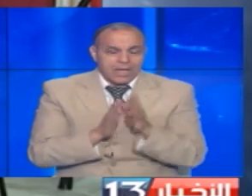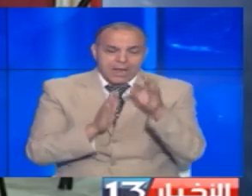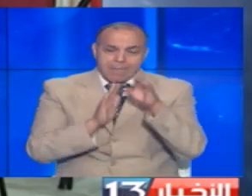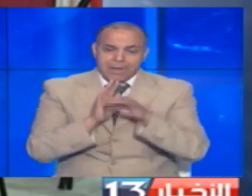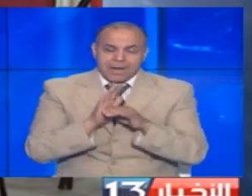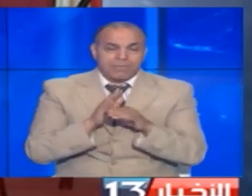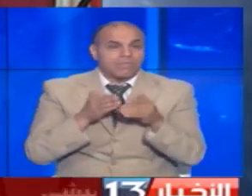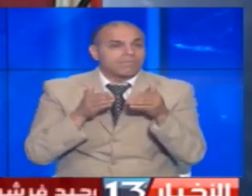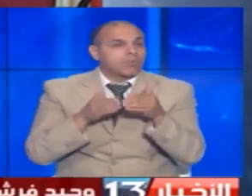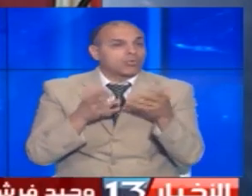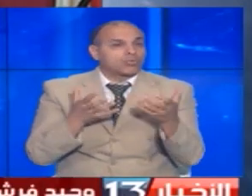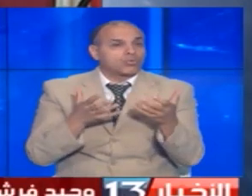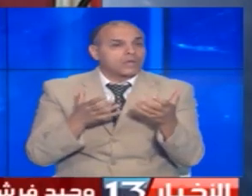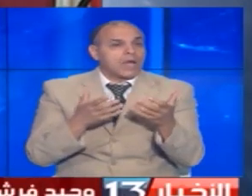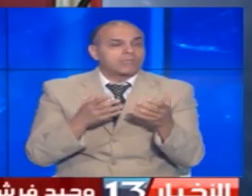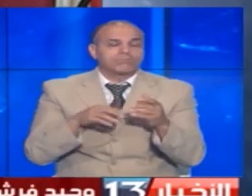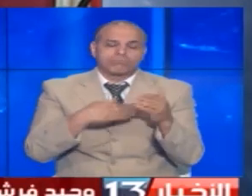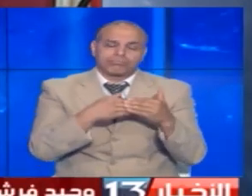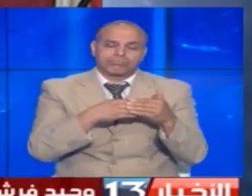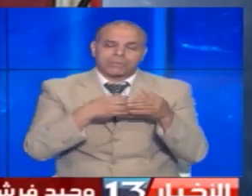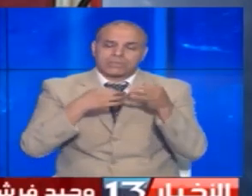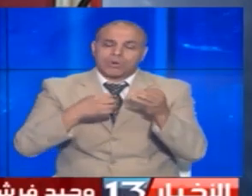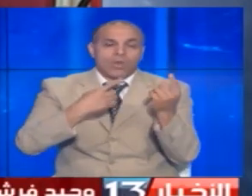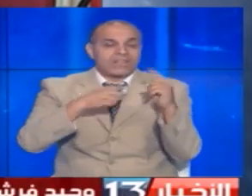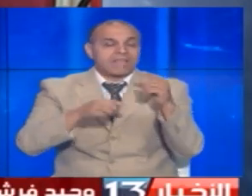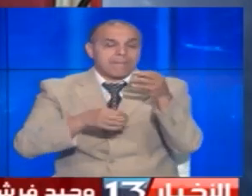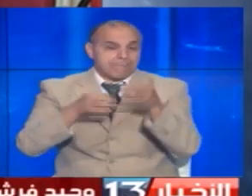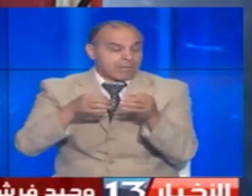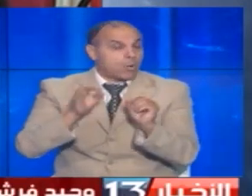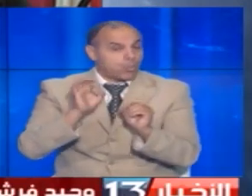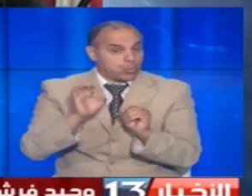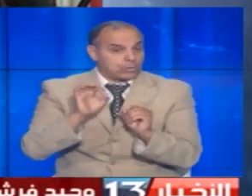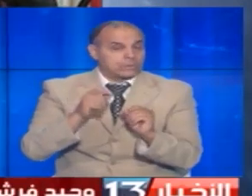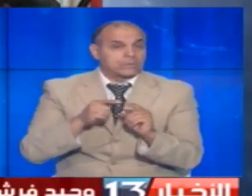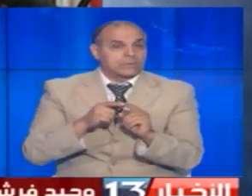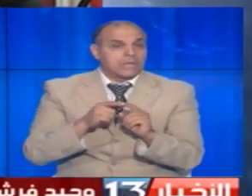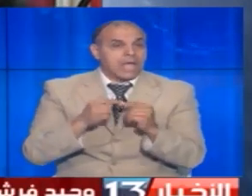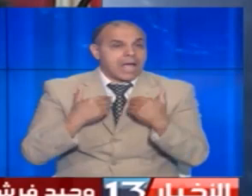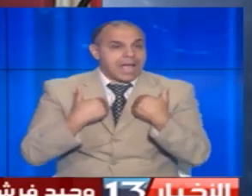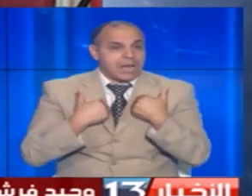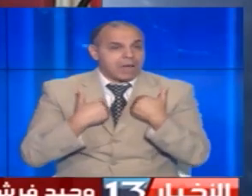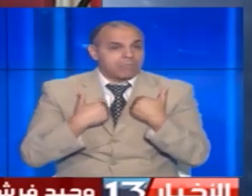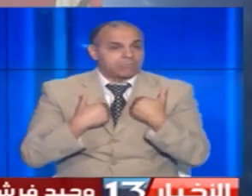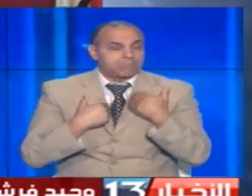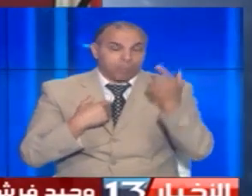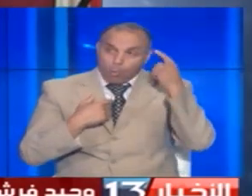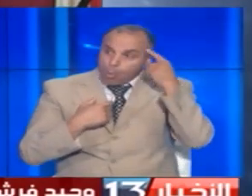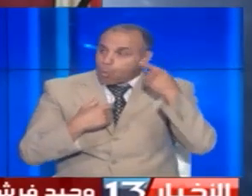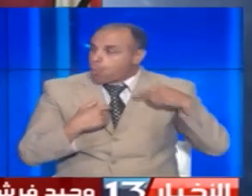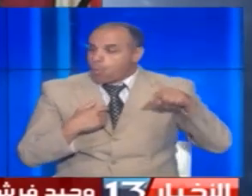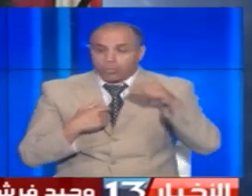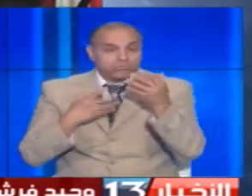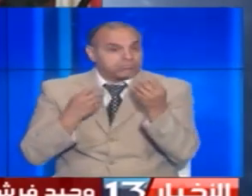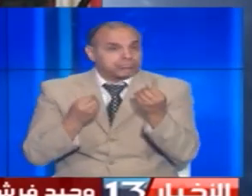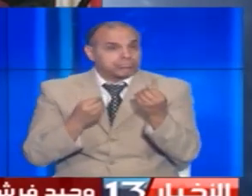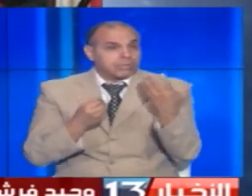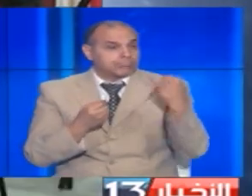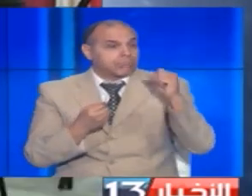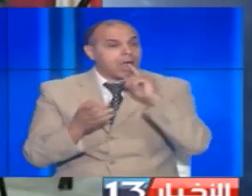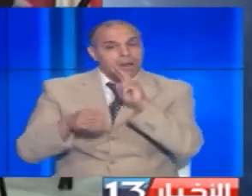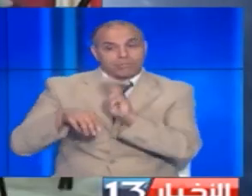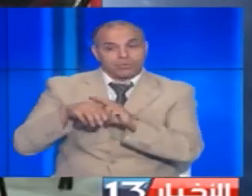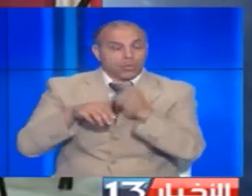يستوجب الى جانب الجانب القضائي والدفاع من المحاكم هو ايضا انشانا حشد الراي العام حشد ايضا اصحاب القرار